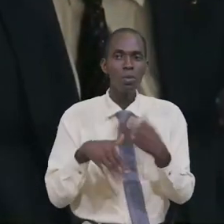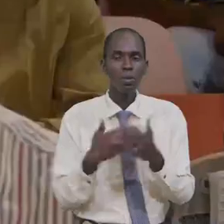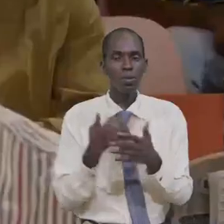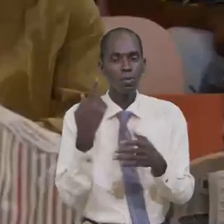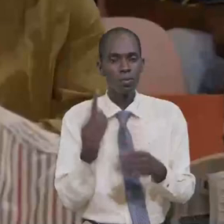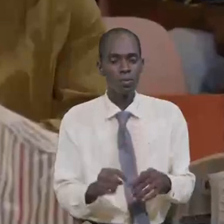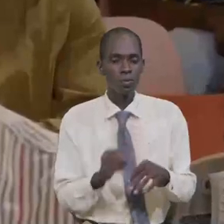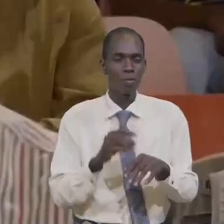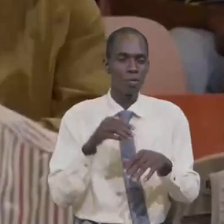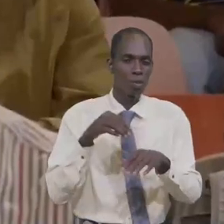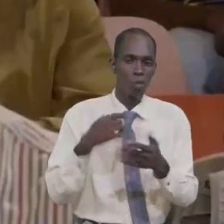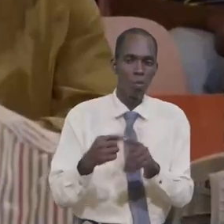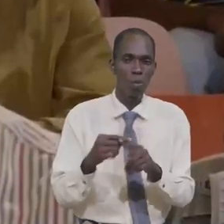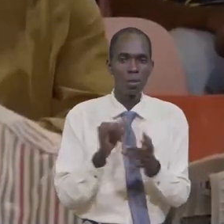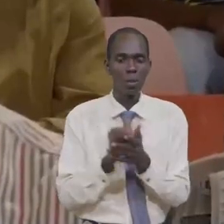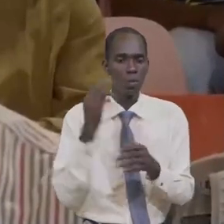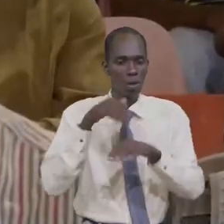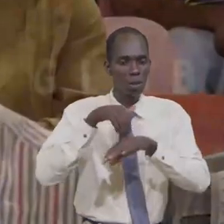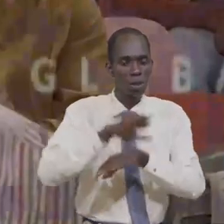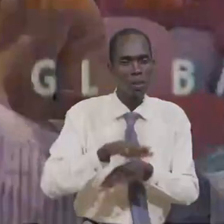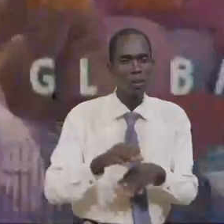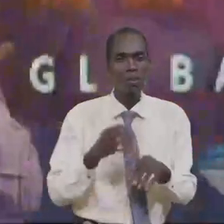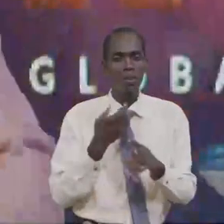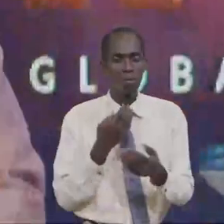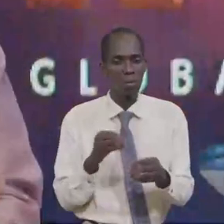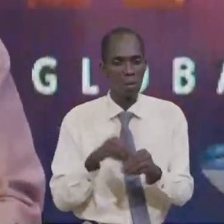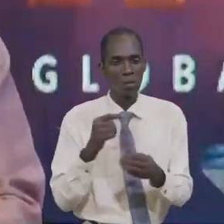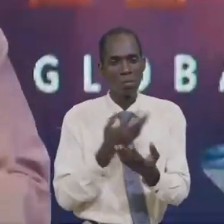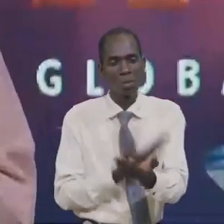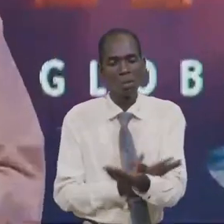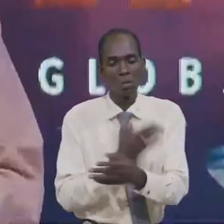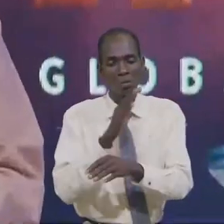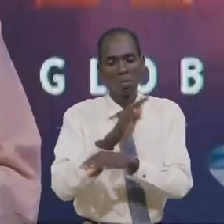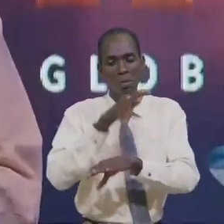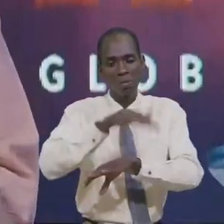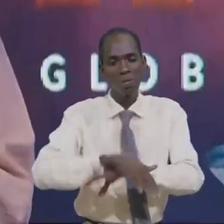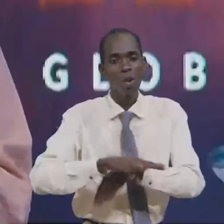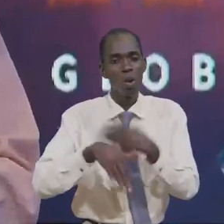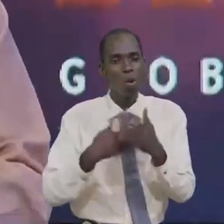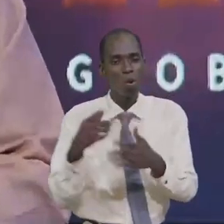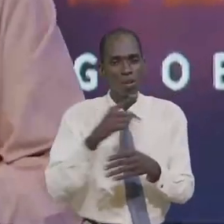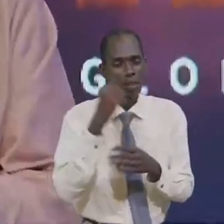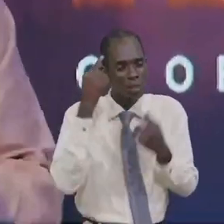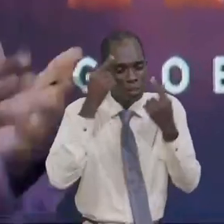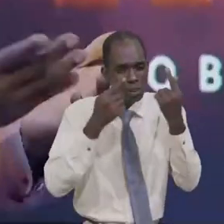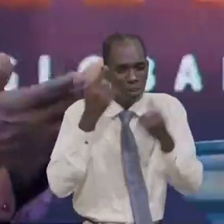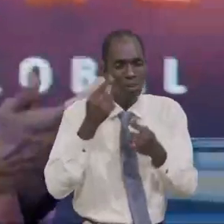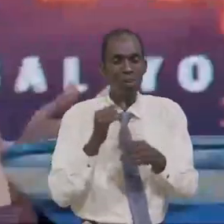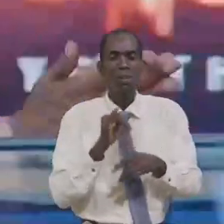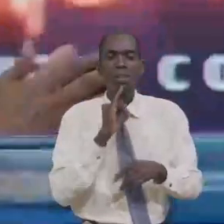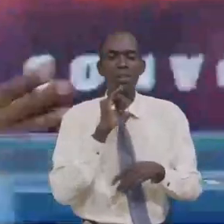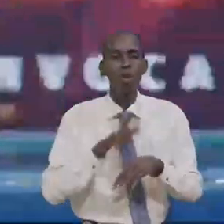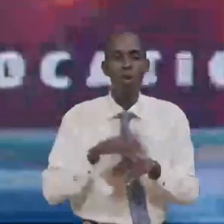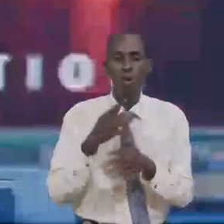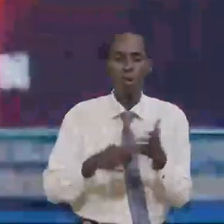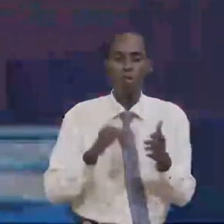le matin dans la nuit tout ce à quoi il pense c'est ce qui est dit dans le téléphone si nous voulons